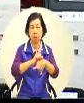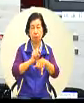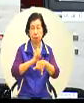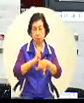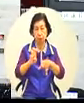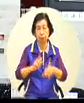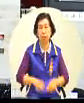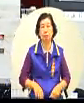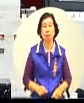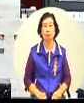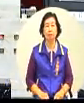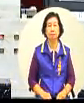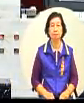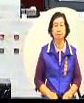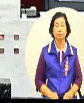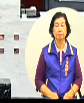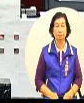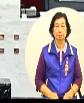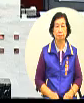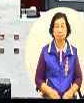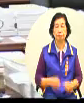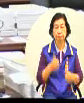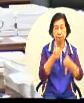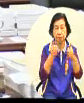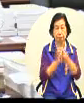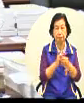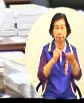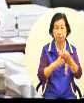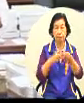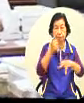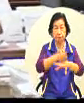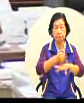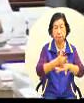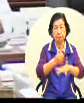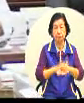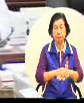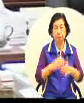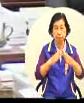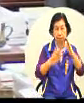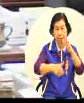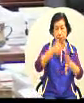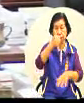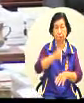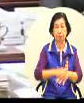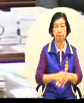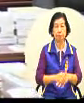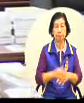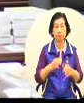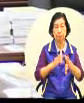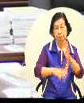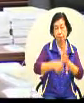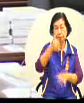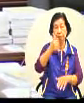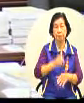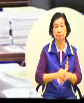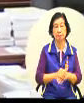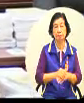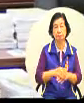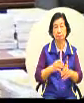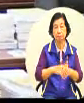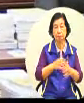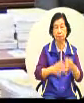谢。 谢谢主席、市长、局长、诸